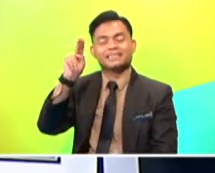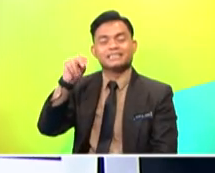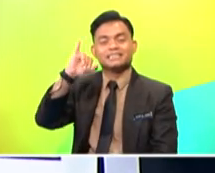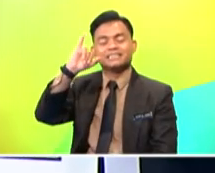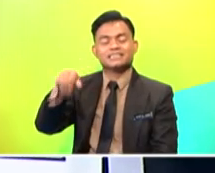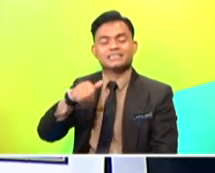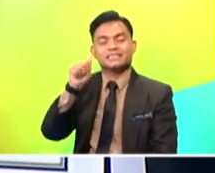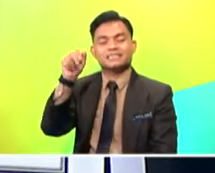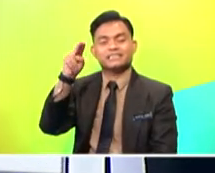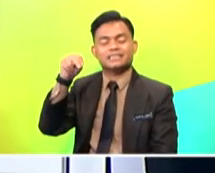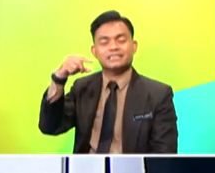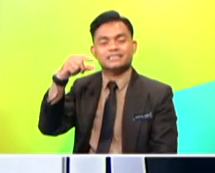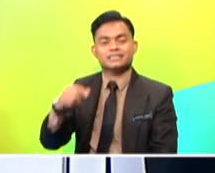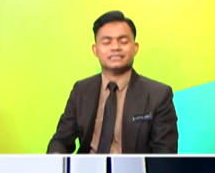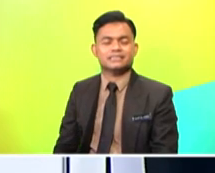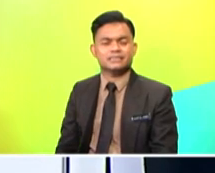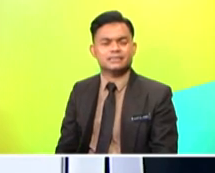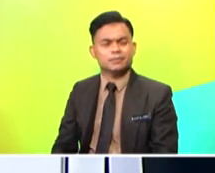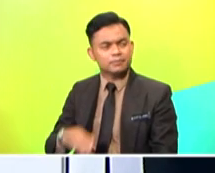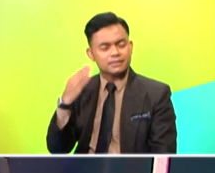Okey, rumah panjang ni ada di mana?